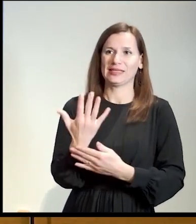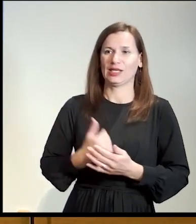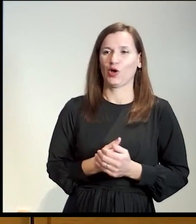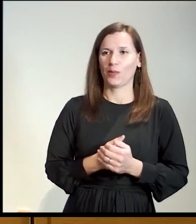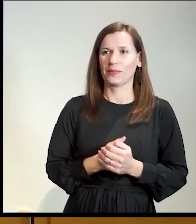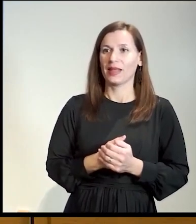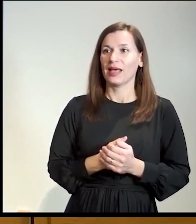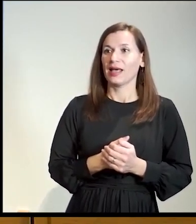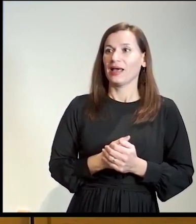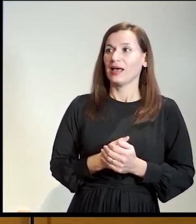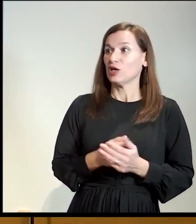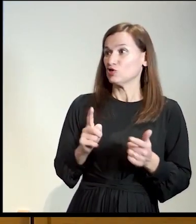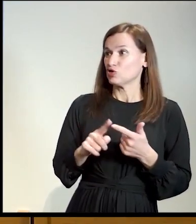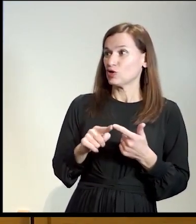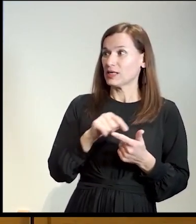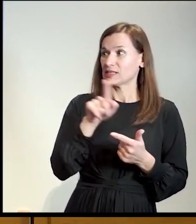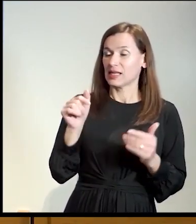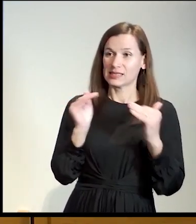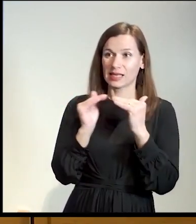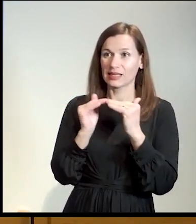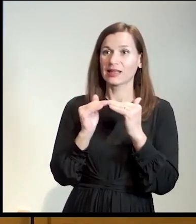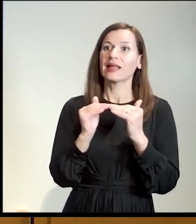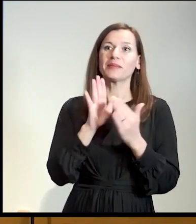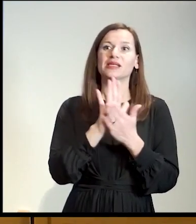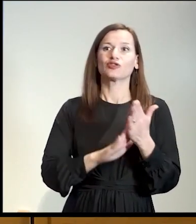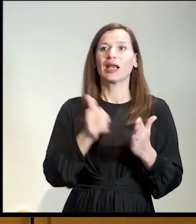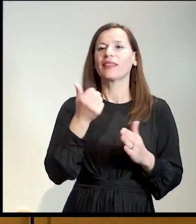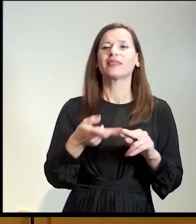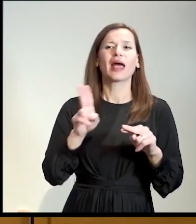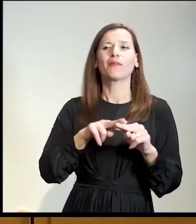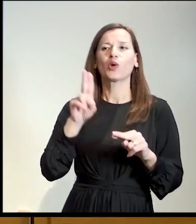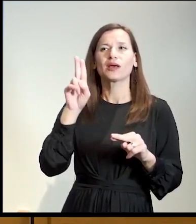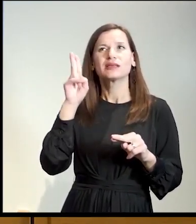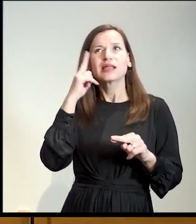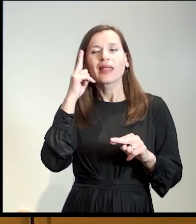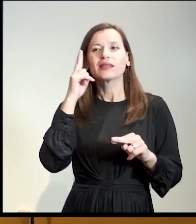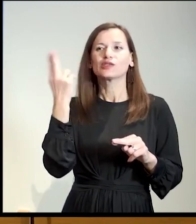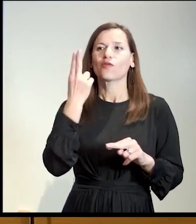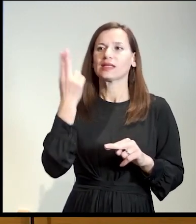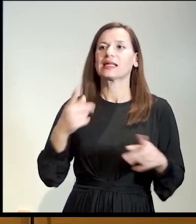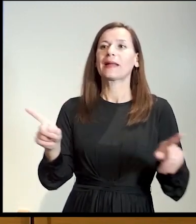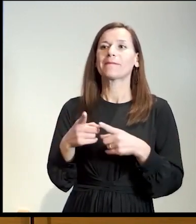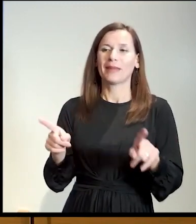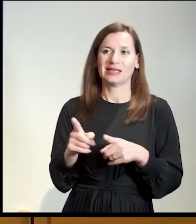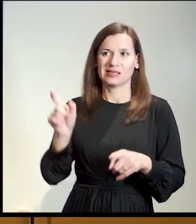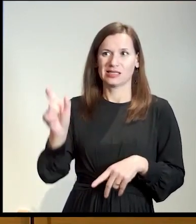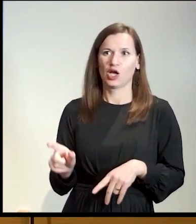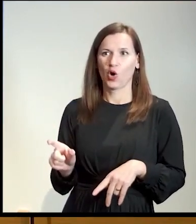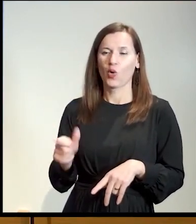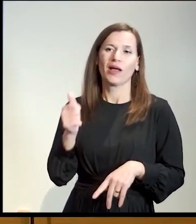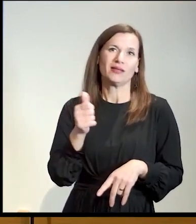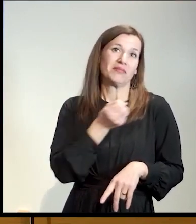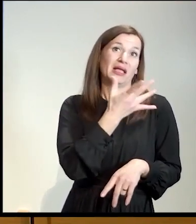Če se strinjate, bi začeli z enim najbolj znanih, seveda, slovenskih pesnikov, eni pravijo